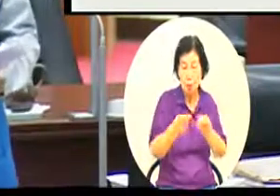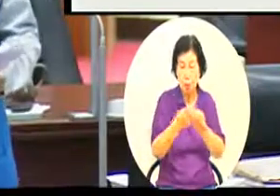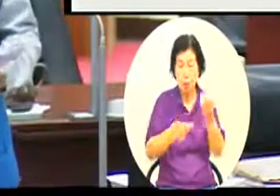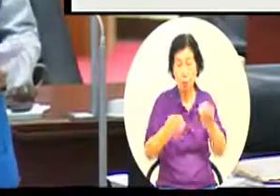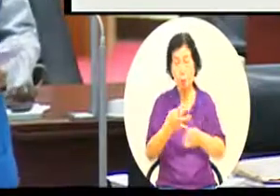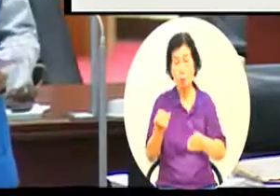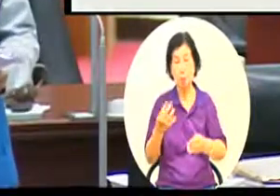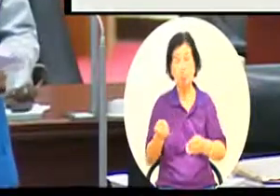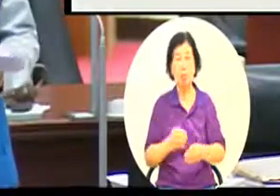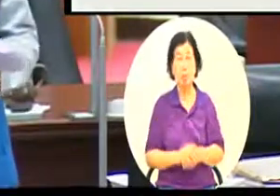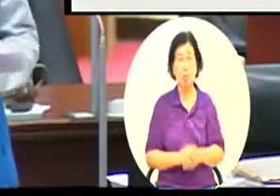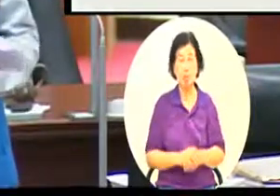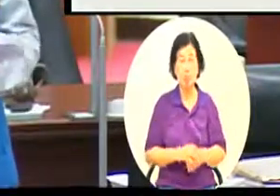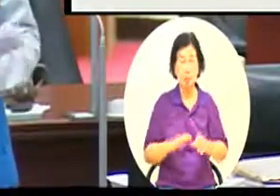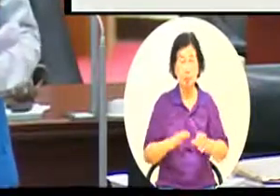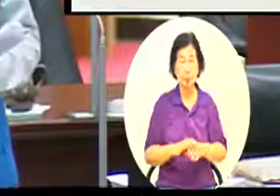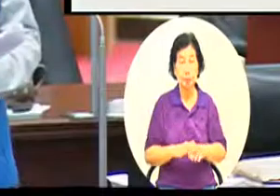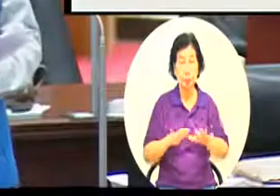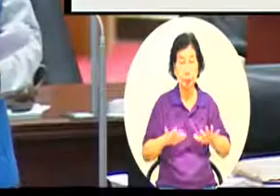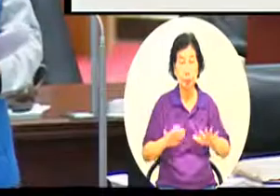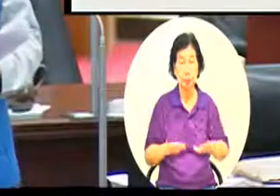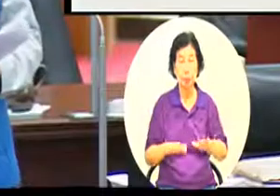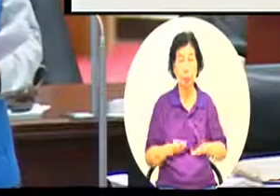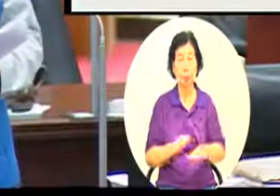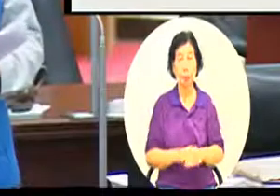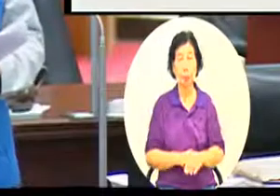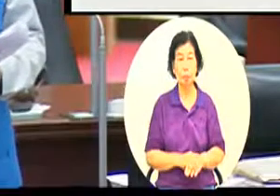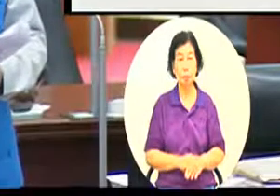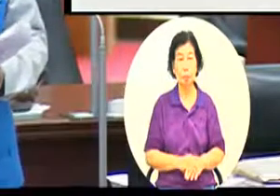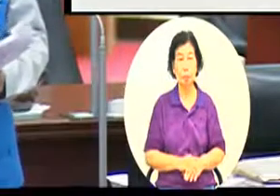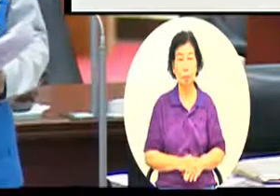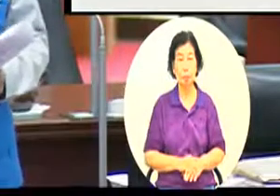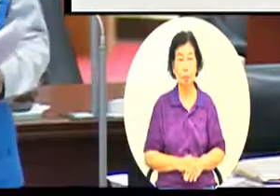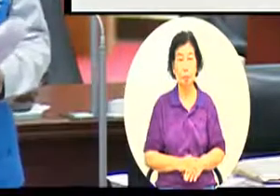哈？目前呢哈，预